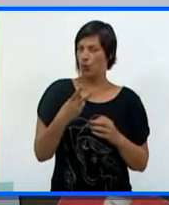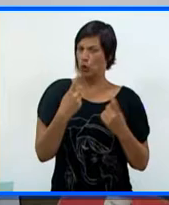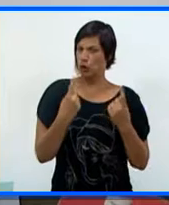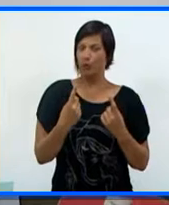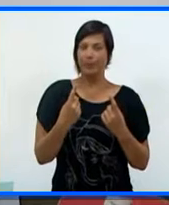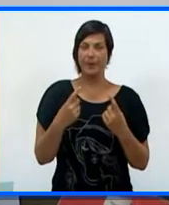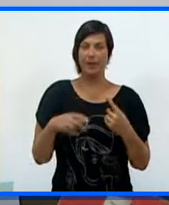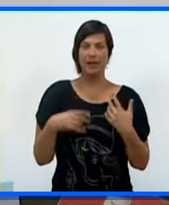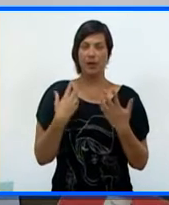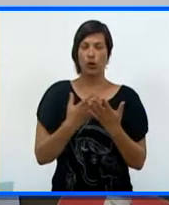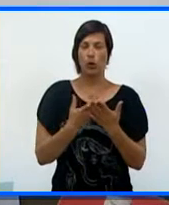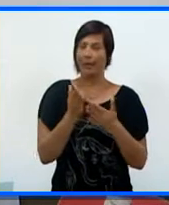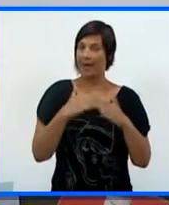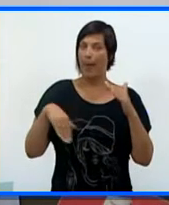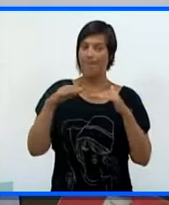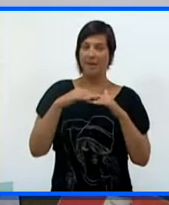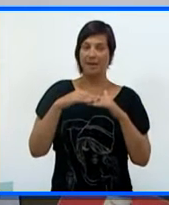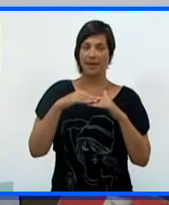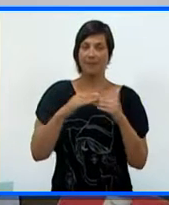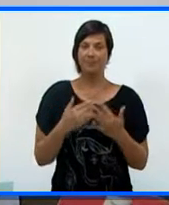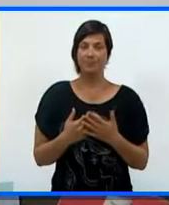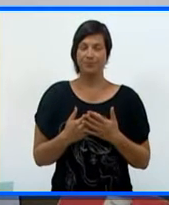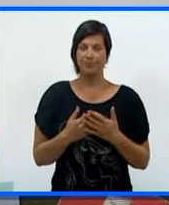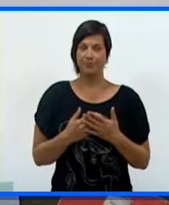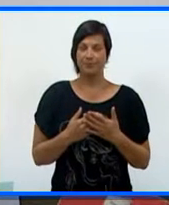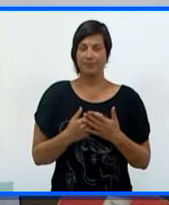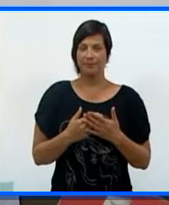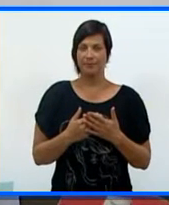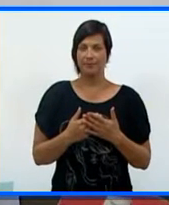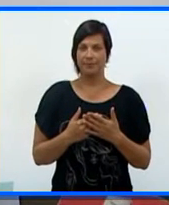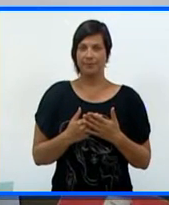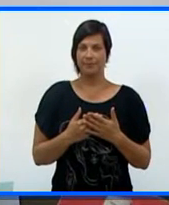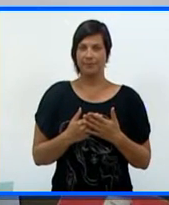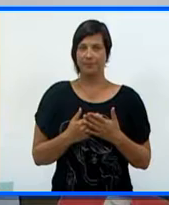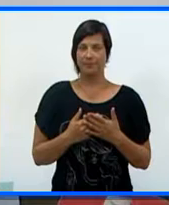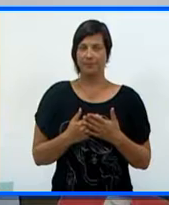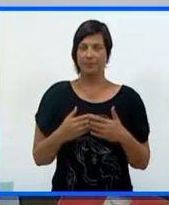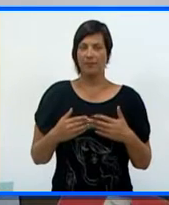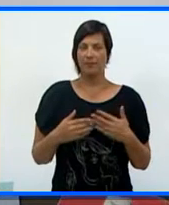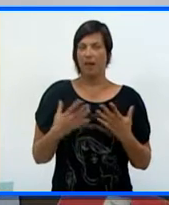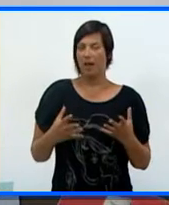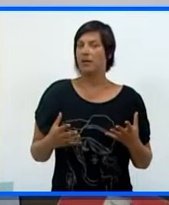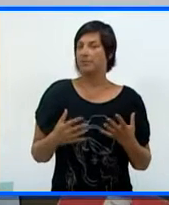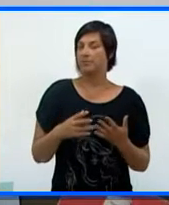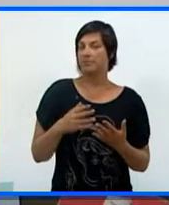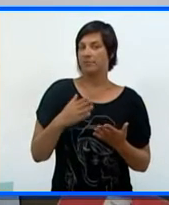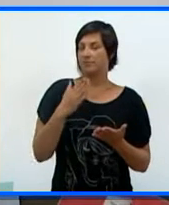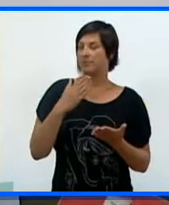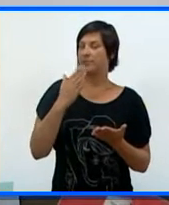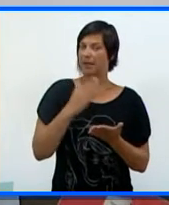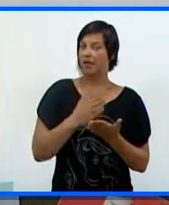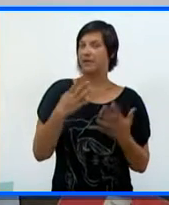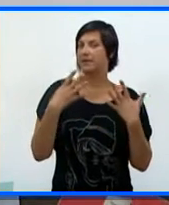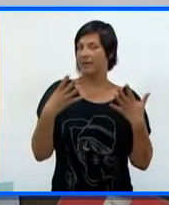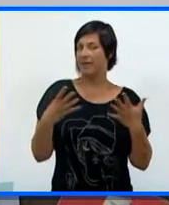stupnja koji je napredan. On se održava